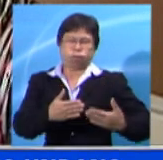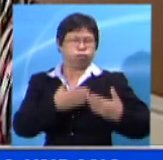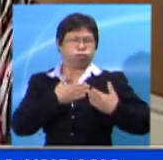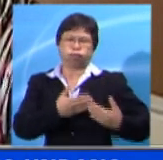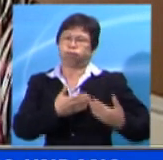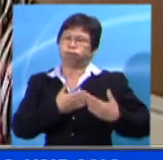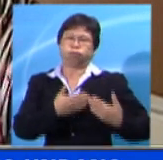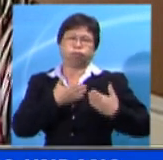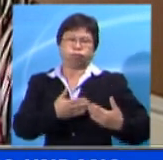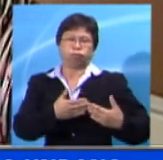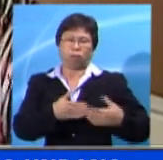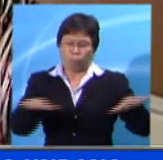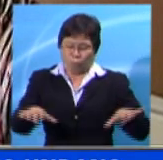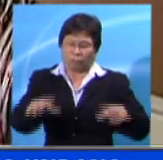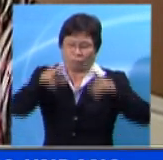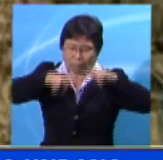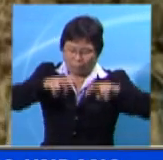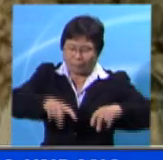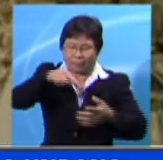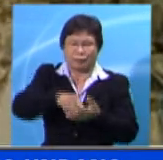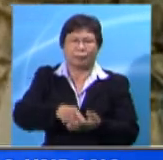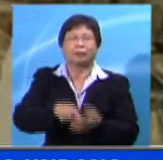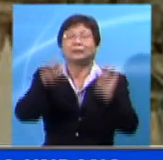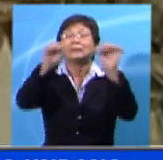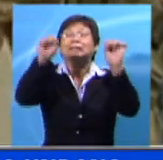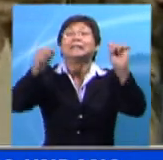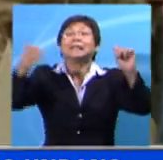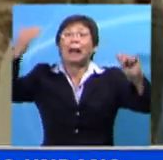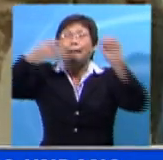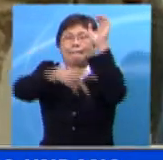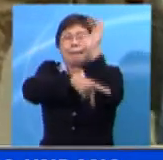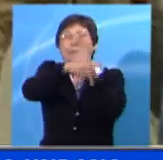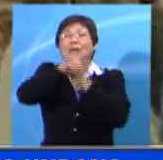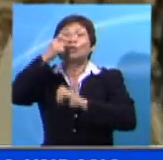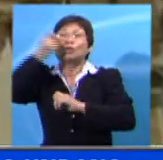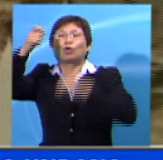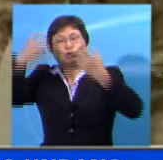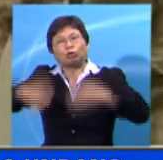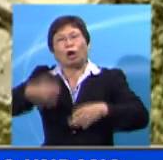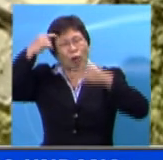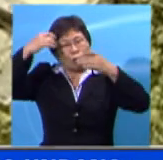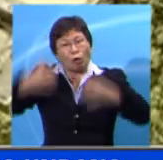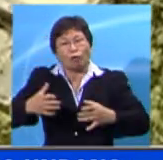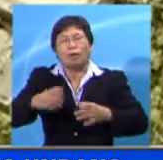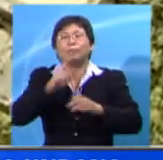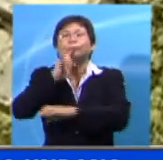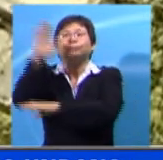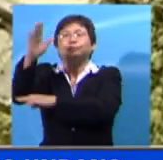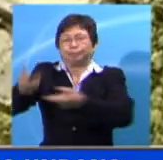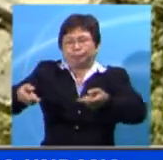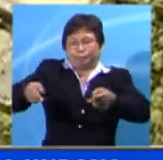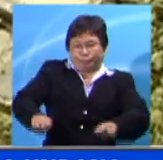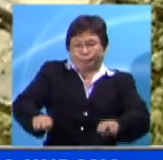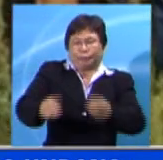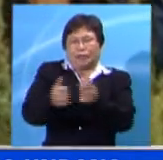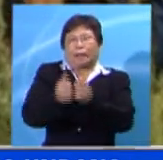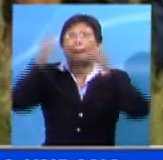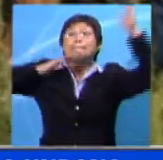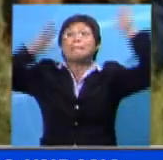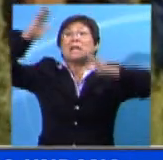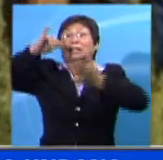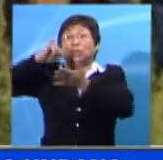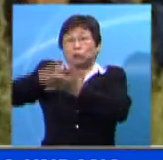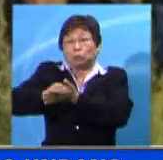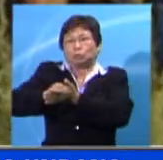membantu siasatan ini Selasa leepas parlimen ukrain telah mengesahkan perjanjian yang ditandatangani Dengan Malaysia